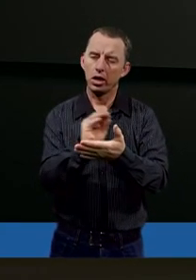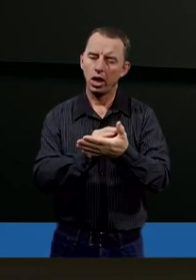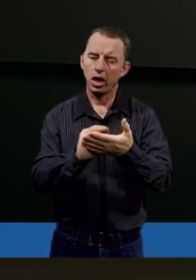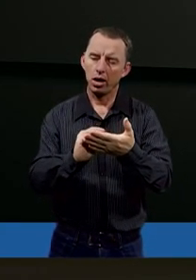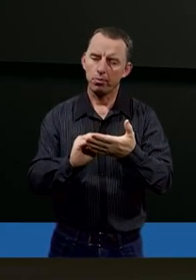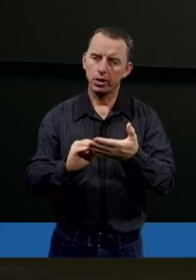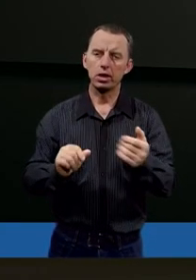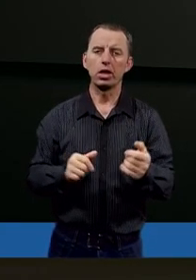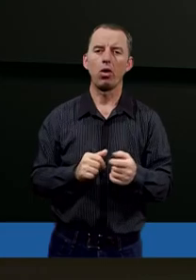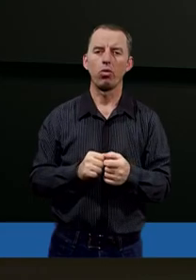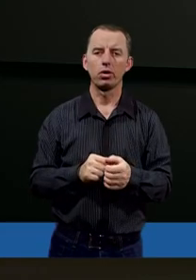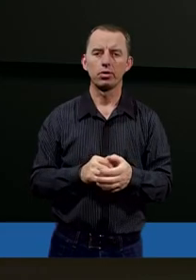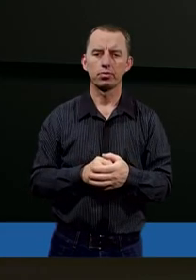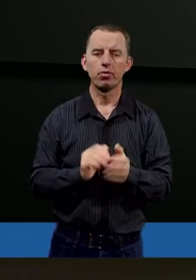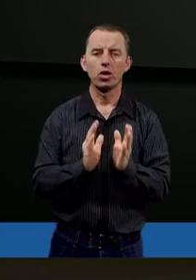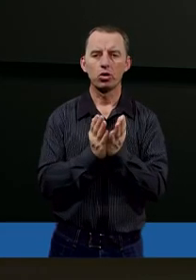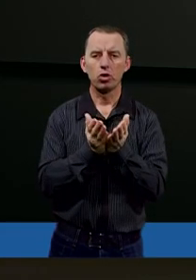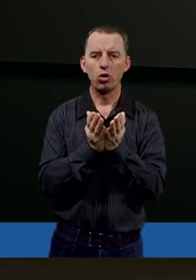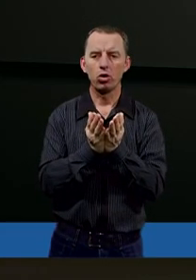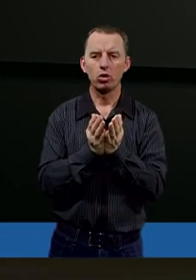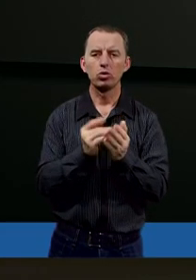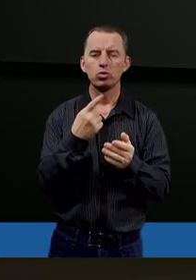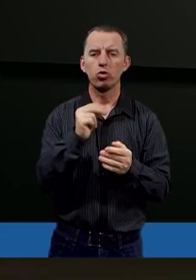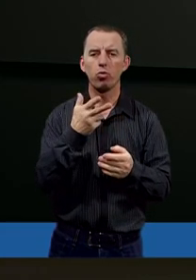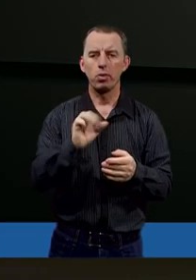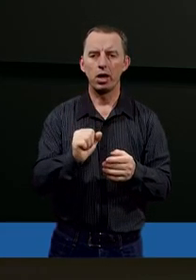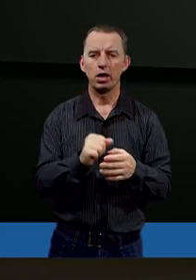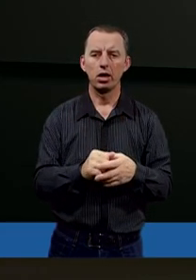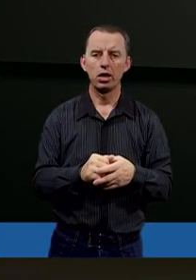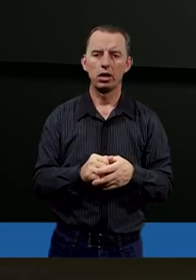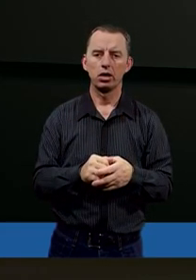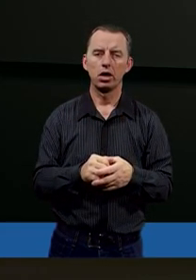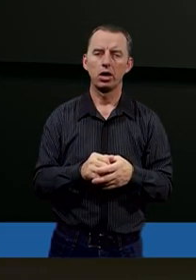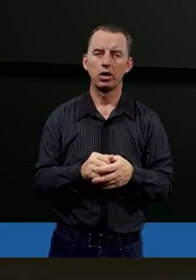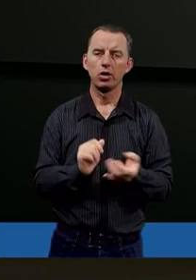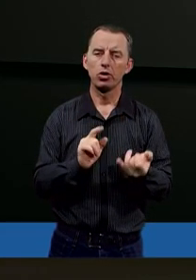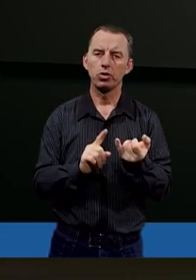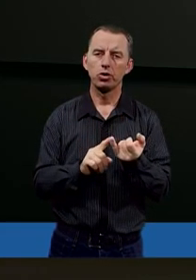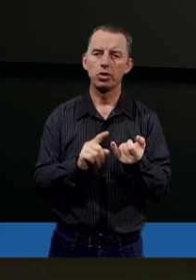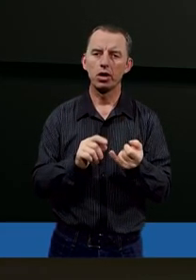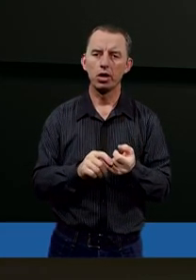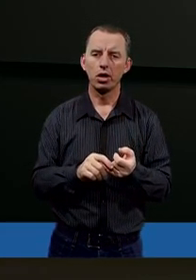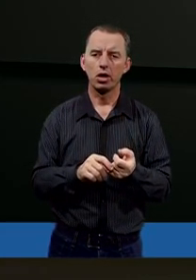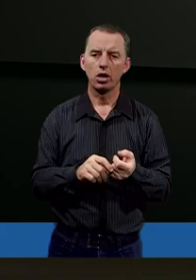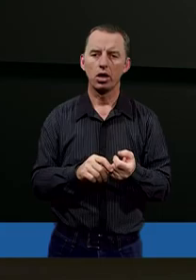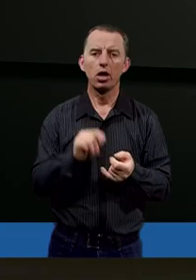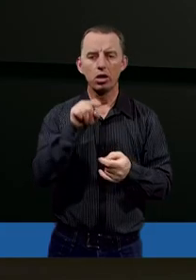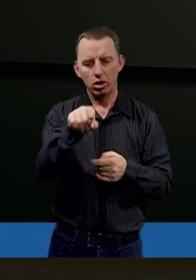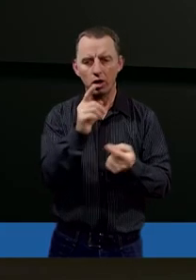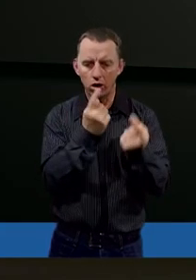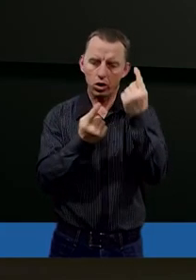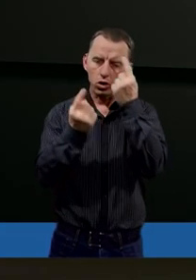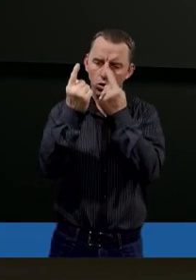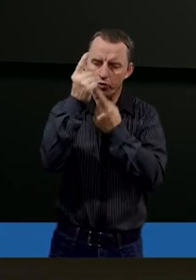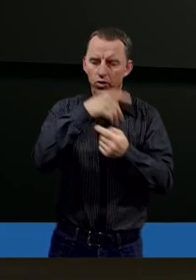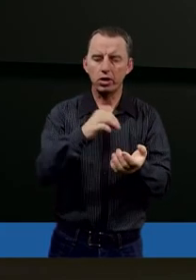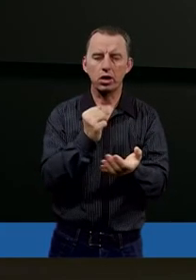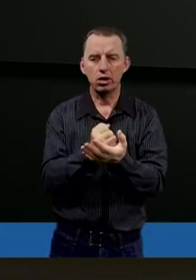napisał książkę Dżuma i w niej rozważa